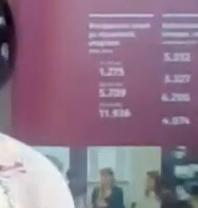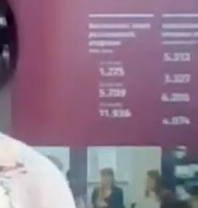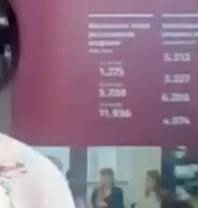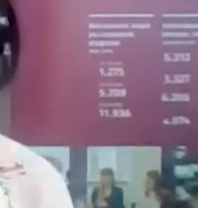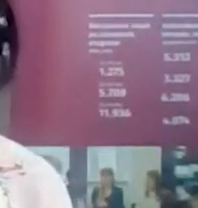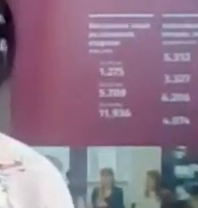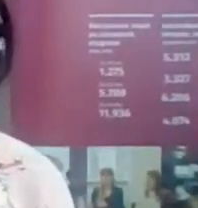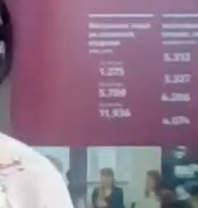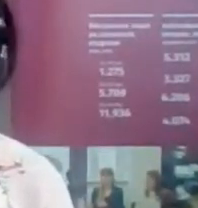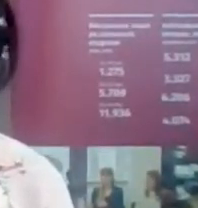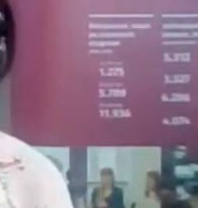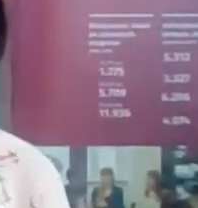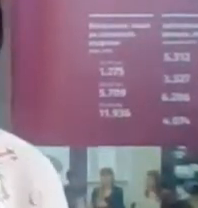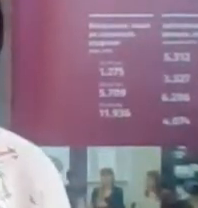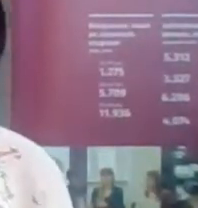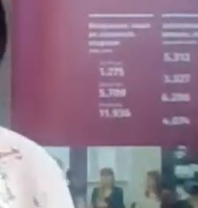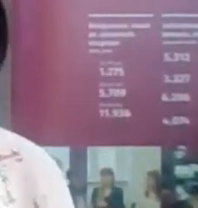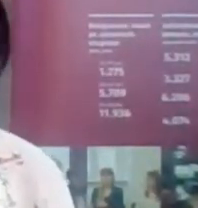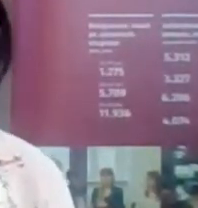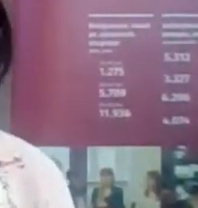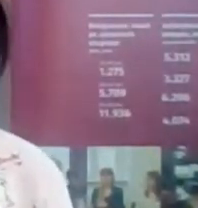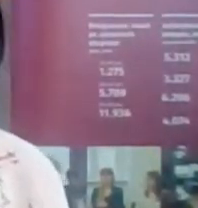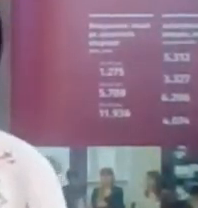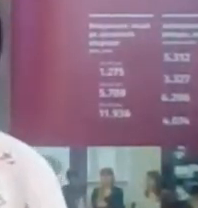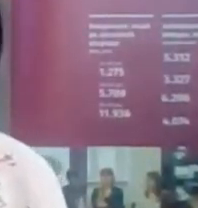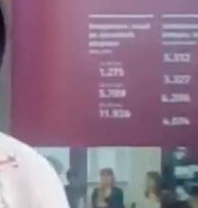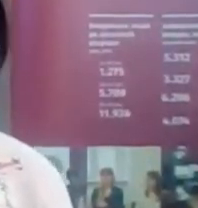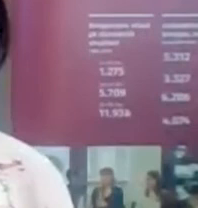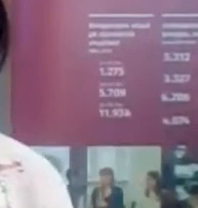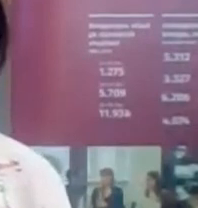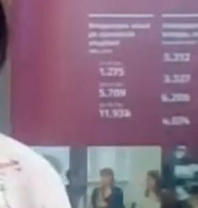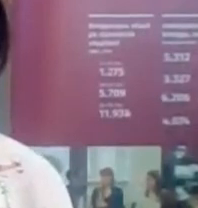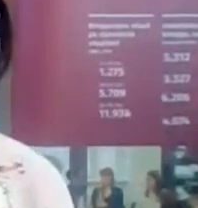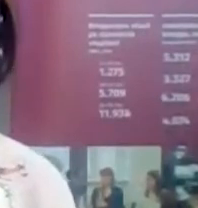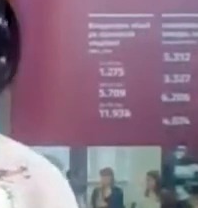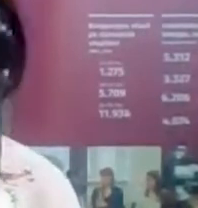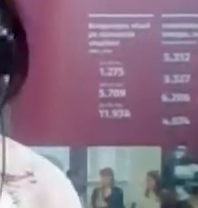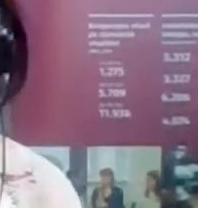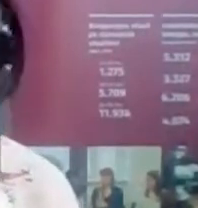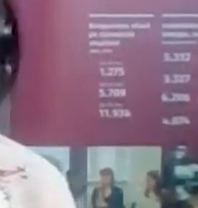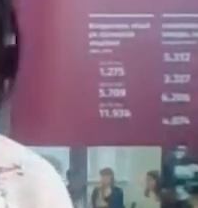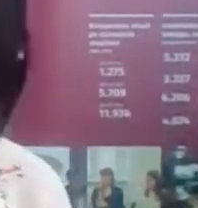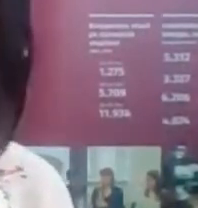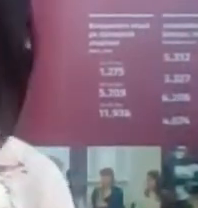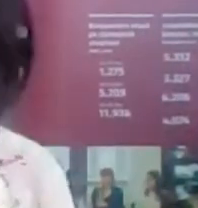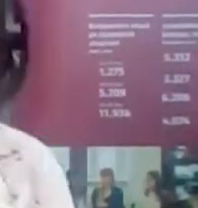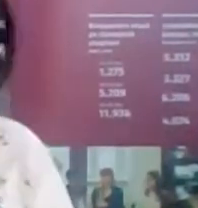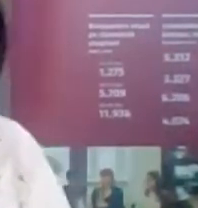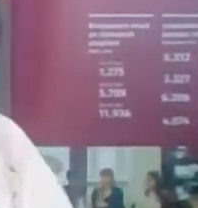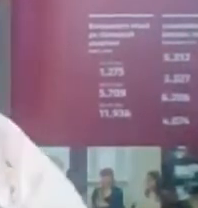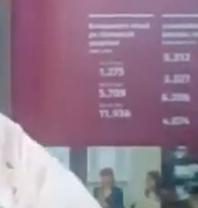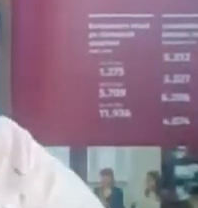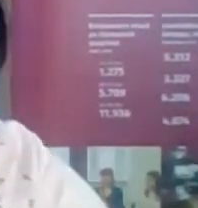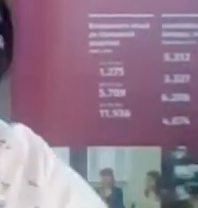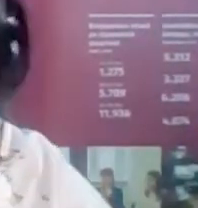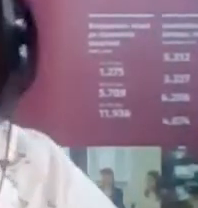smo vsakodnevni človek, kar se da celosten človek z veliko začetnico. In to nekako sem